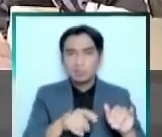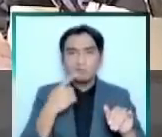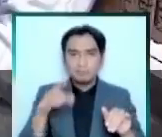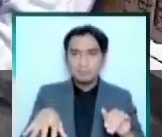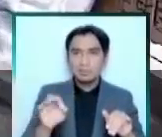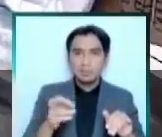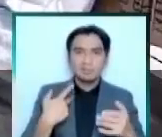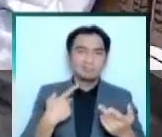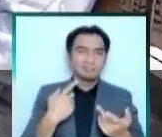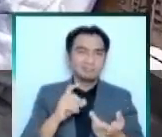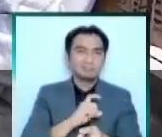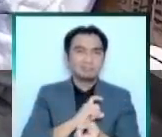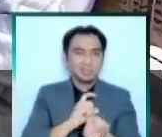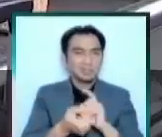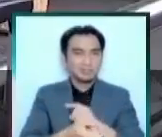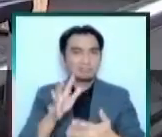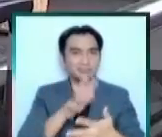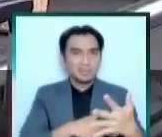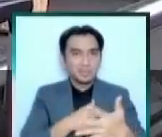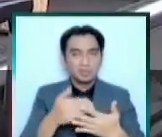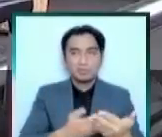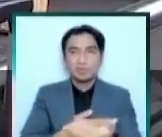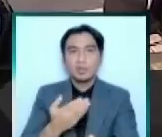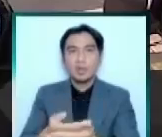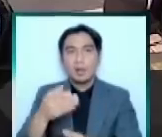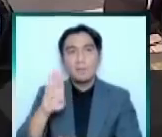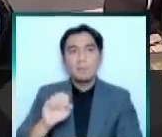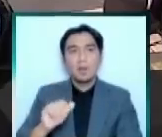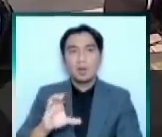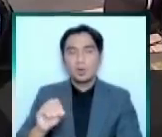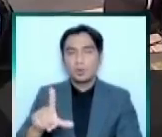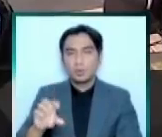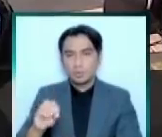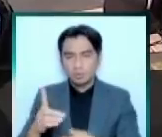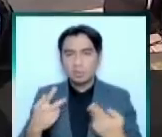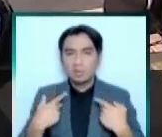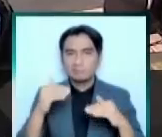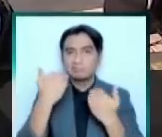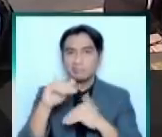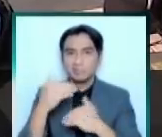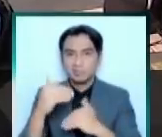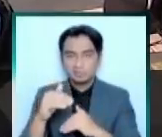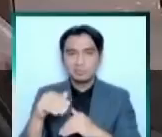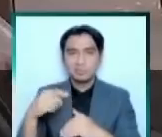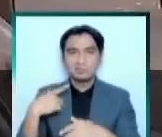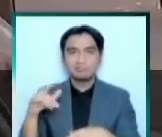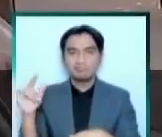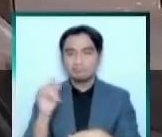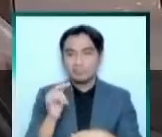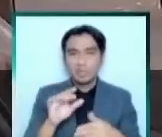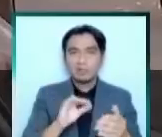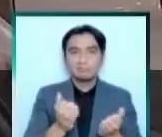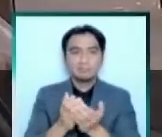nareschedule na ang kanilang biyahe pa Bacolod. Limitado pa rin ang kapasidad ng ilang Pantalan sa bansa, gaya na lang sa Surigao, Liloan